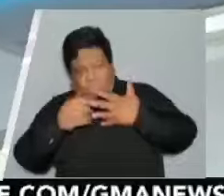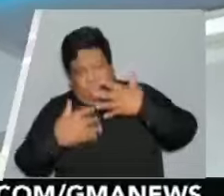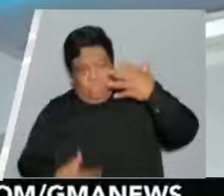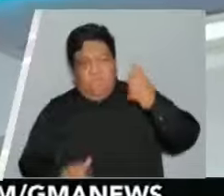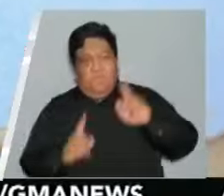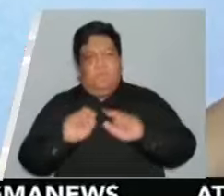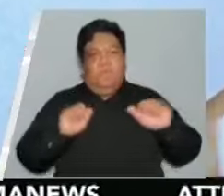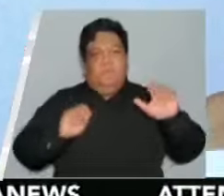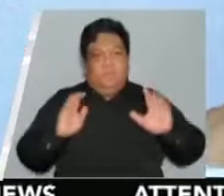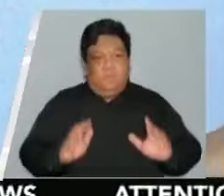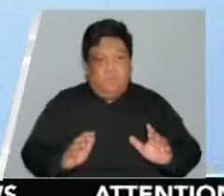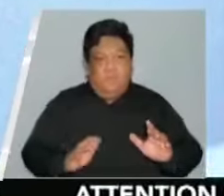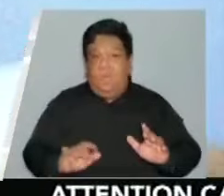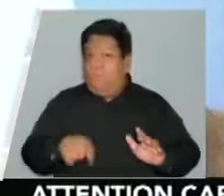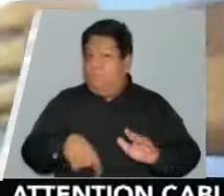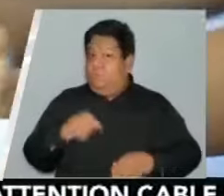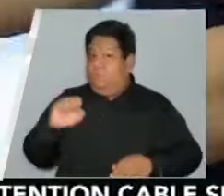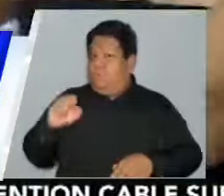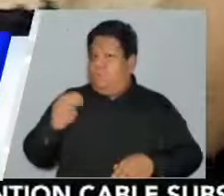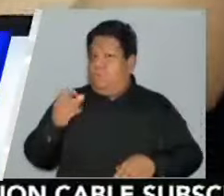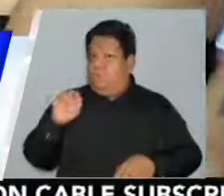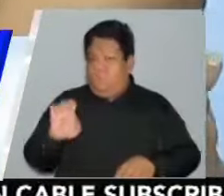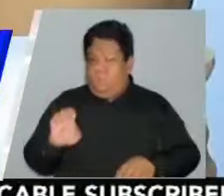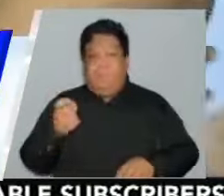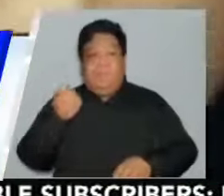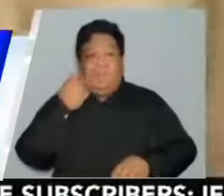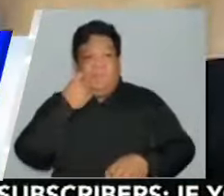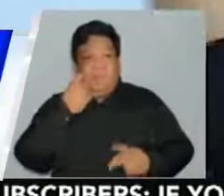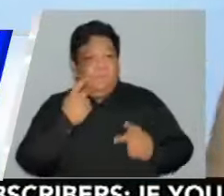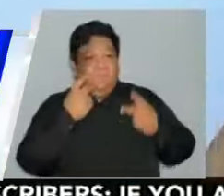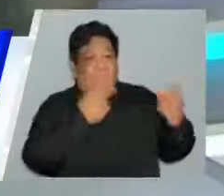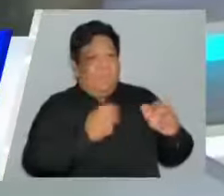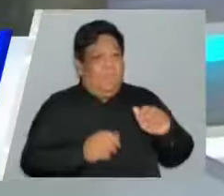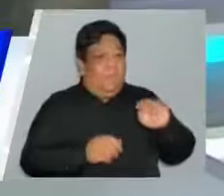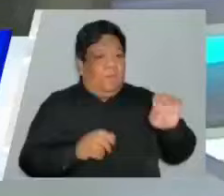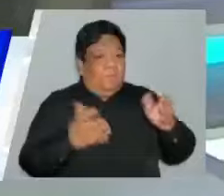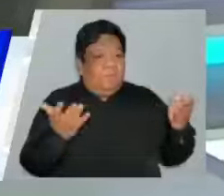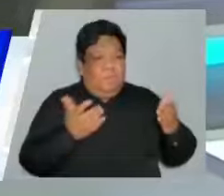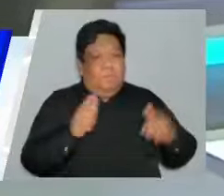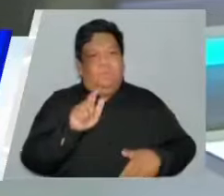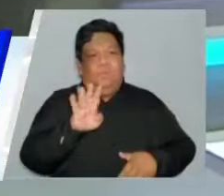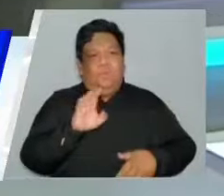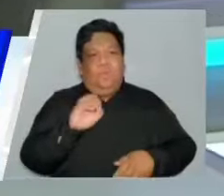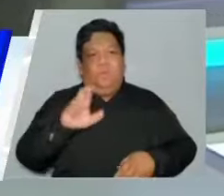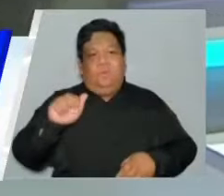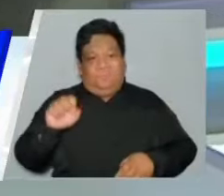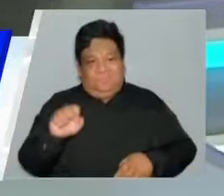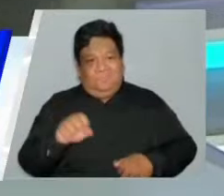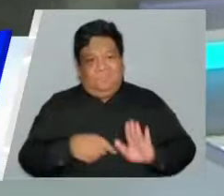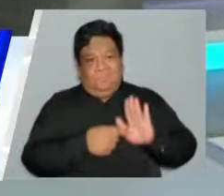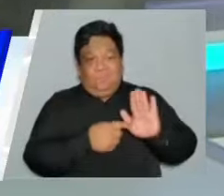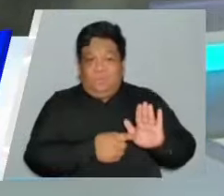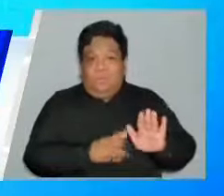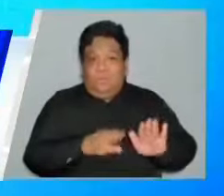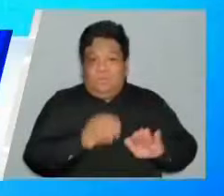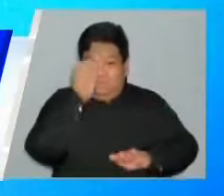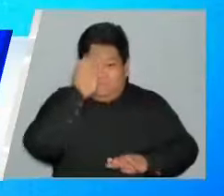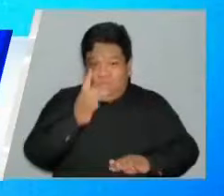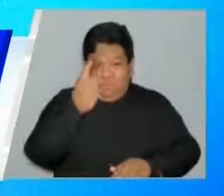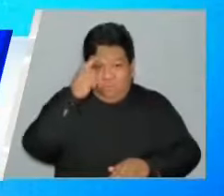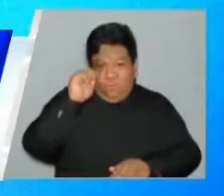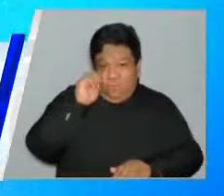It's Showtime, bumisita naman kanina si Ann Curtis sa 24 Oras. Ang spoiler niya for tomorrow's big day.